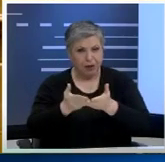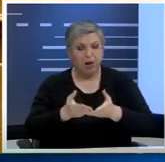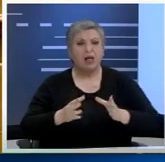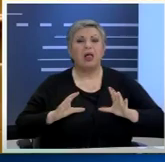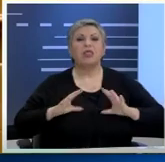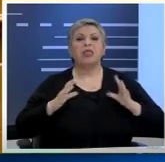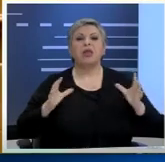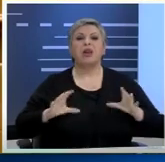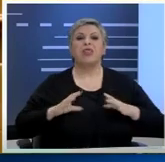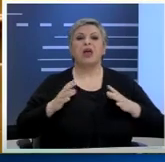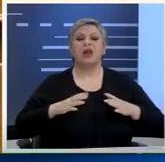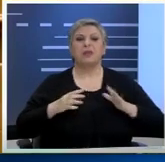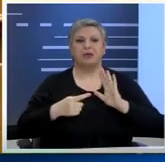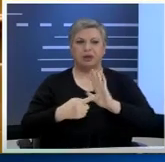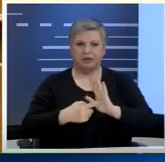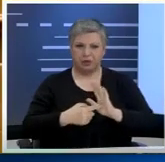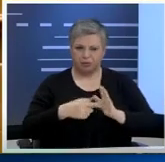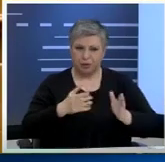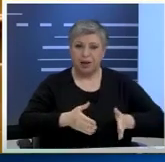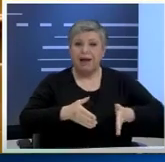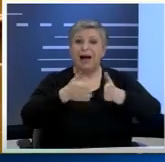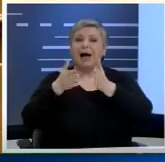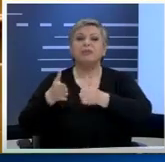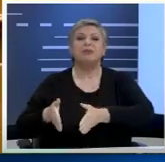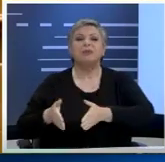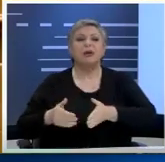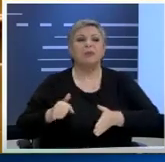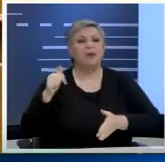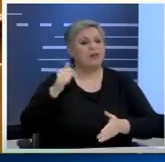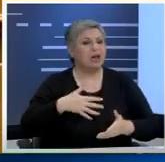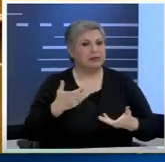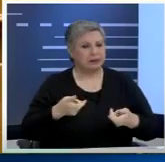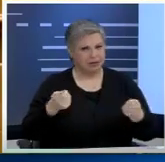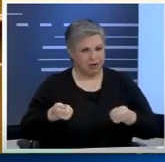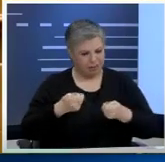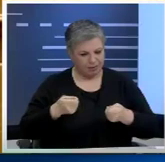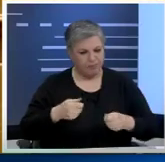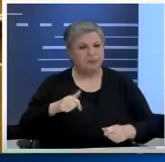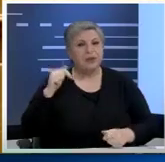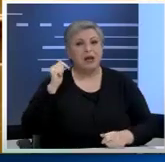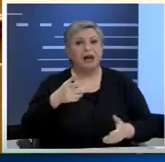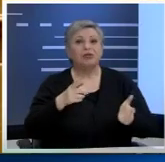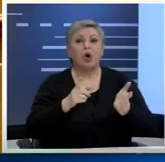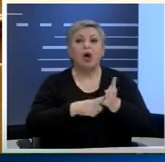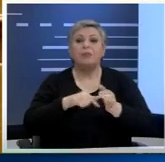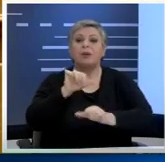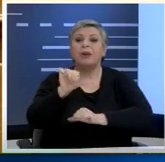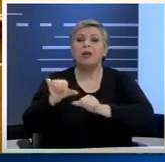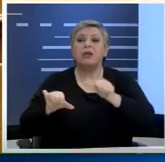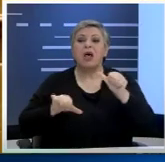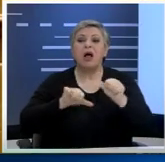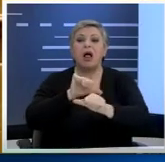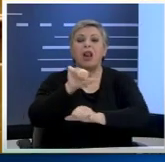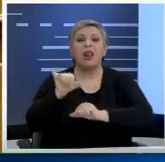δαπανών, στοχευμένων δαπανών, από τη μία πλευρά, σε συνδυασμό όμως με μια γενναία αναδιάρθρωση του δημοσίου